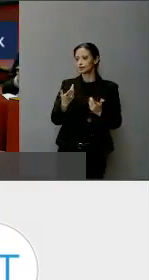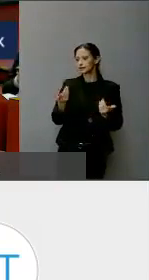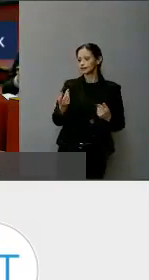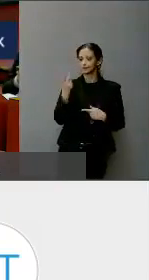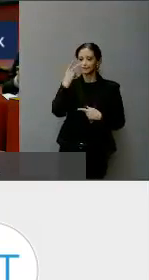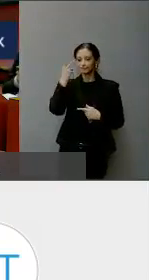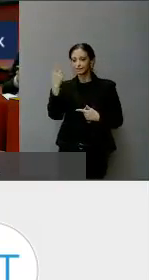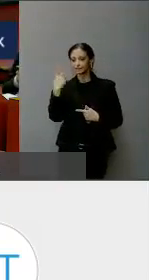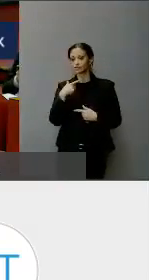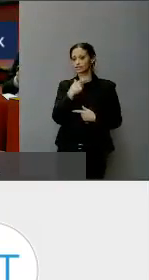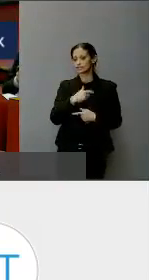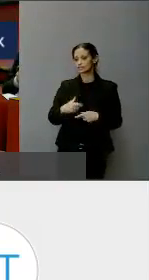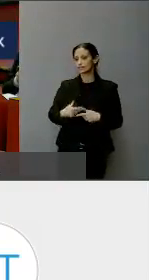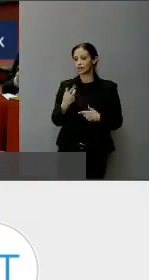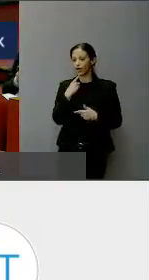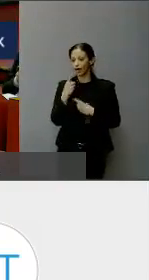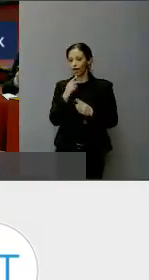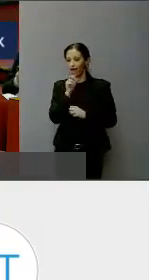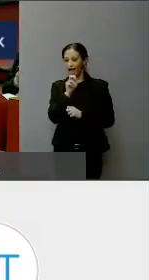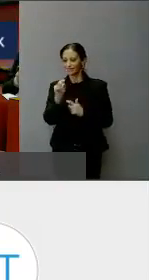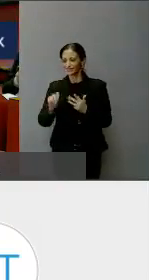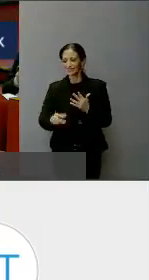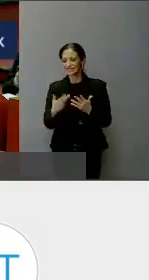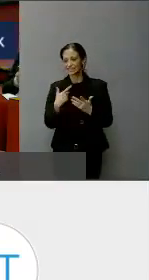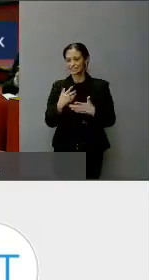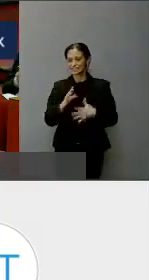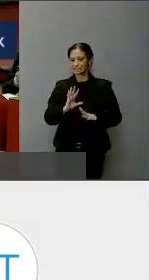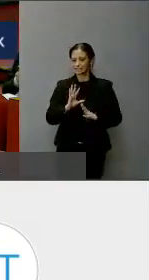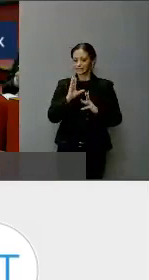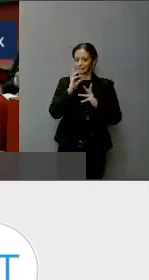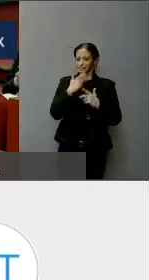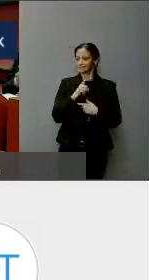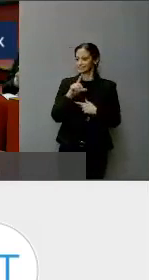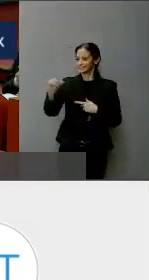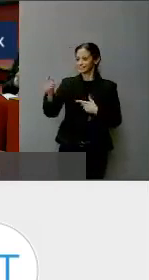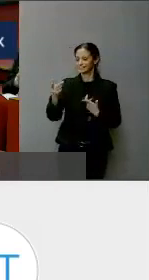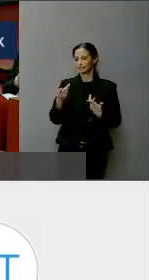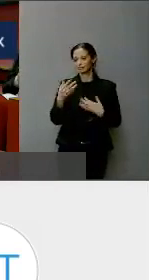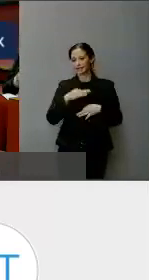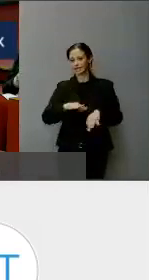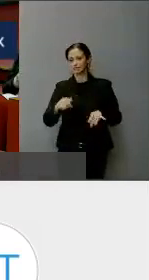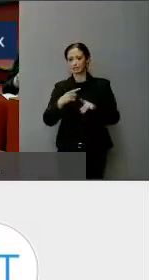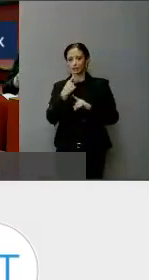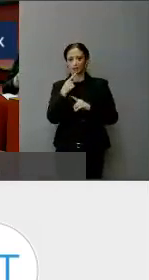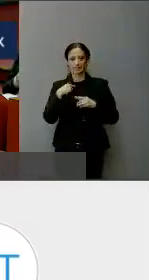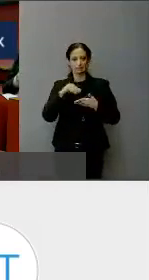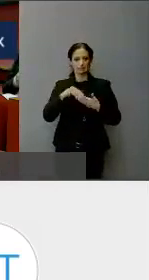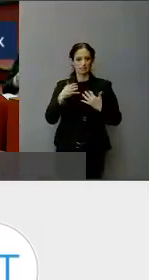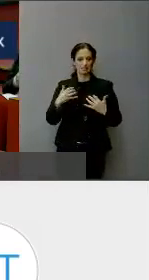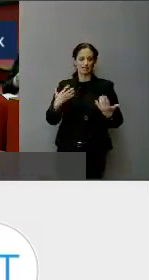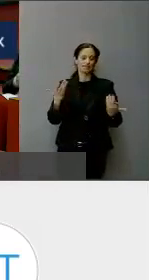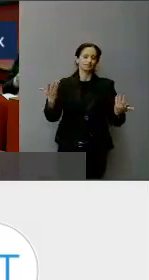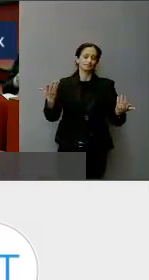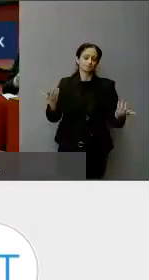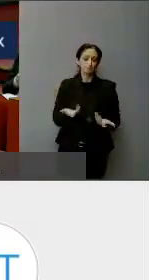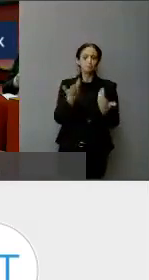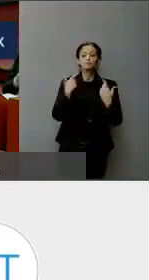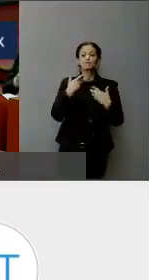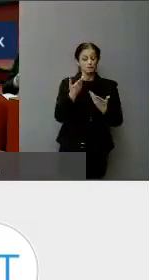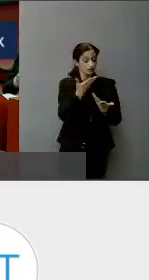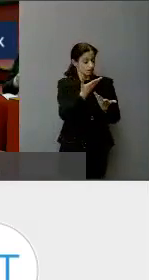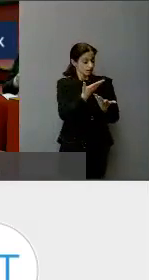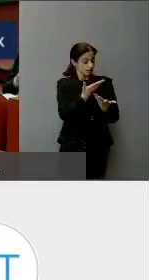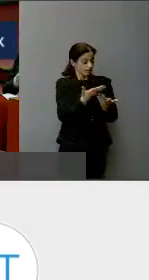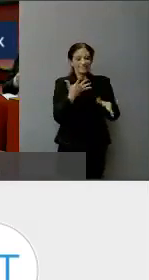siamo abituati a tutto il territorio è il centro e il cuore di una città gli